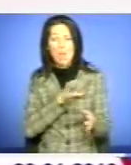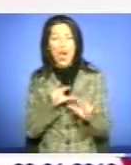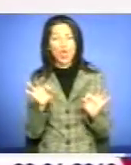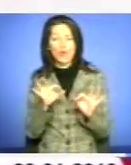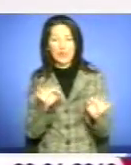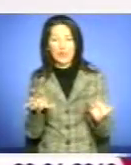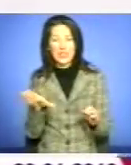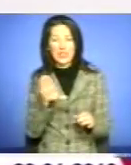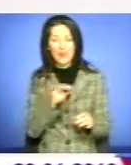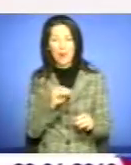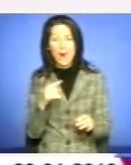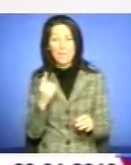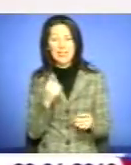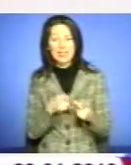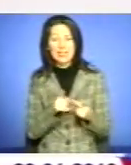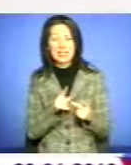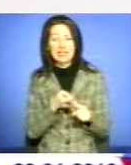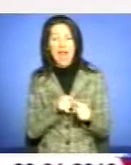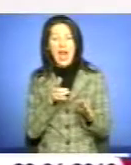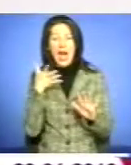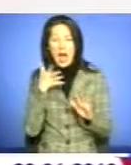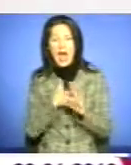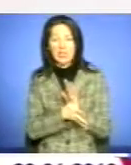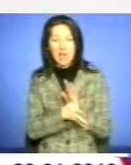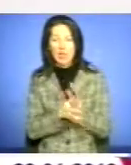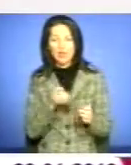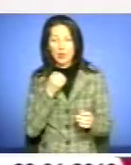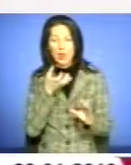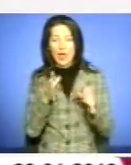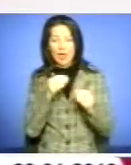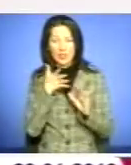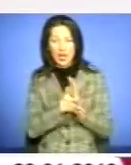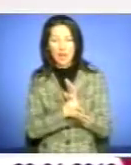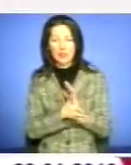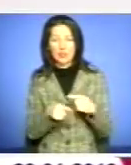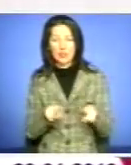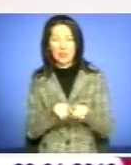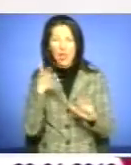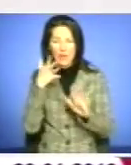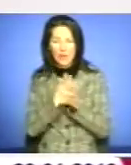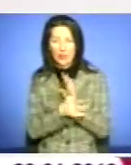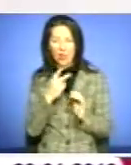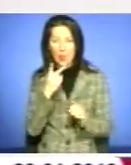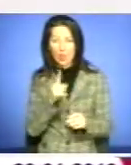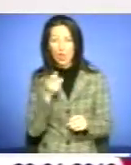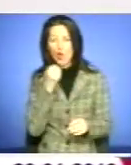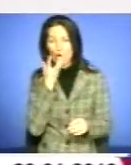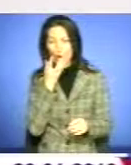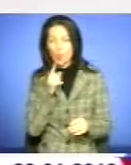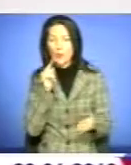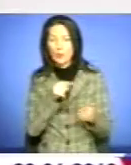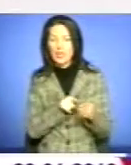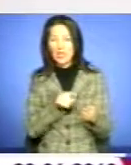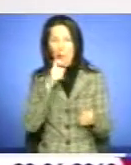інформації всього. Перше, це аналіз хороший того, аналіз та фільтр. Бачити, що хороше потрапляє,